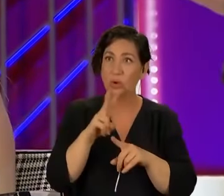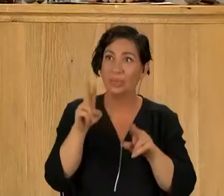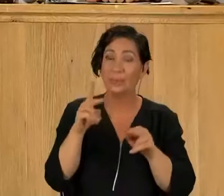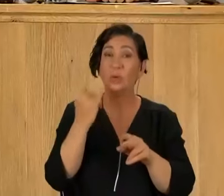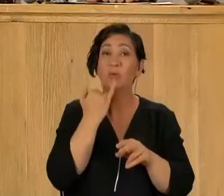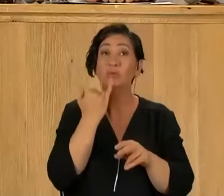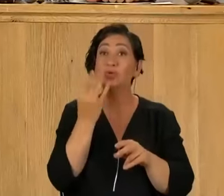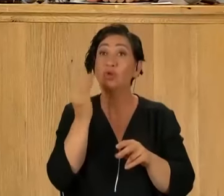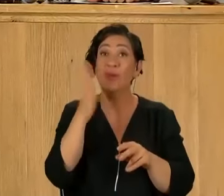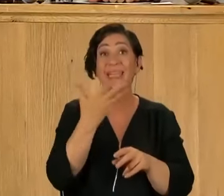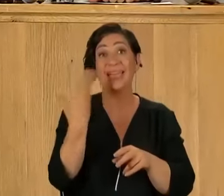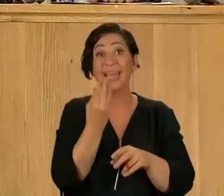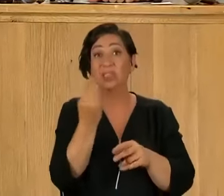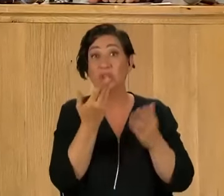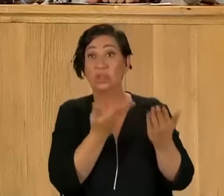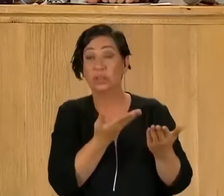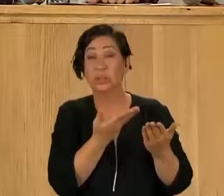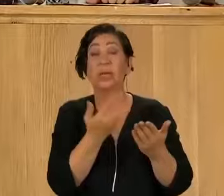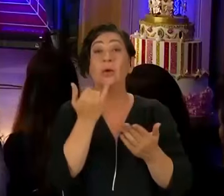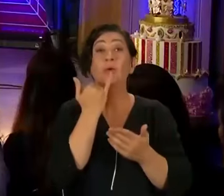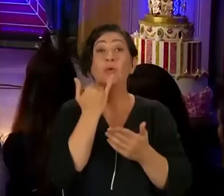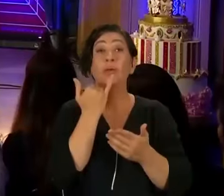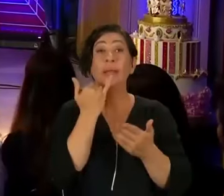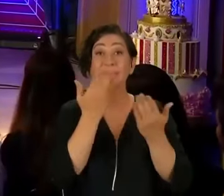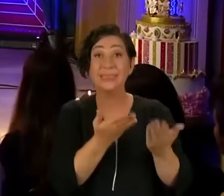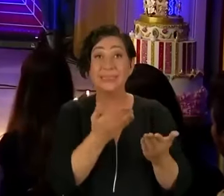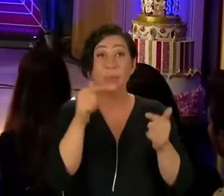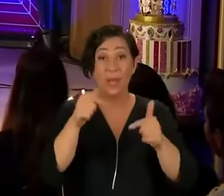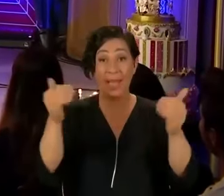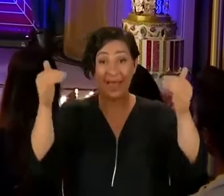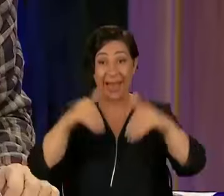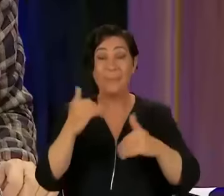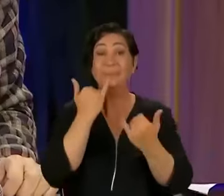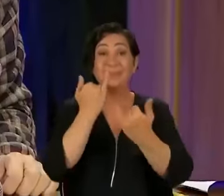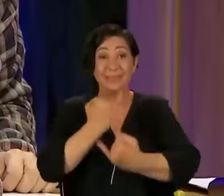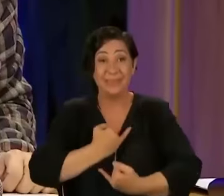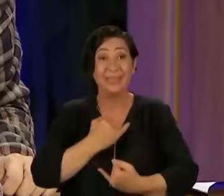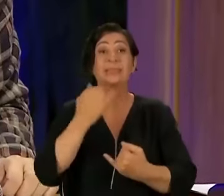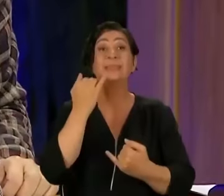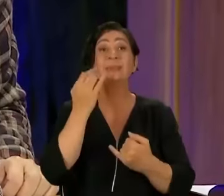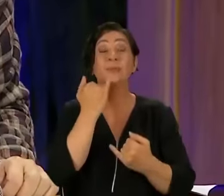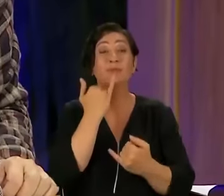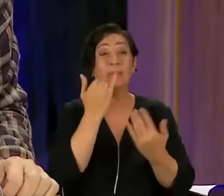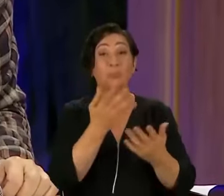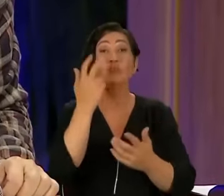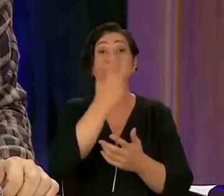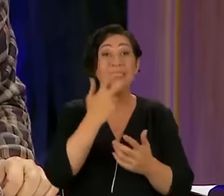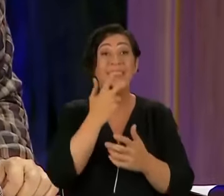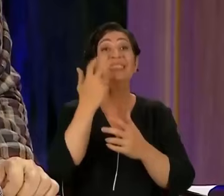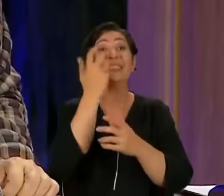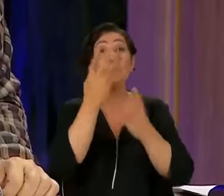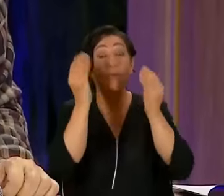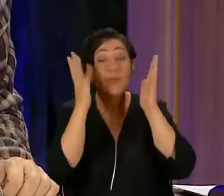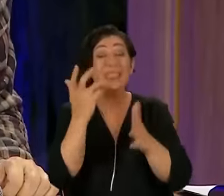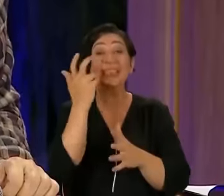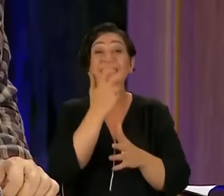aslında konuklarımızın çoğu genç. Konuklarımızın, burada gelen, bizi ziyarete gelen konuklarımızın, müzisyenlerin, sanatçıların çoğu